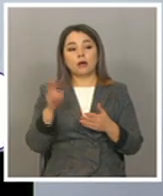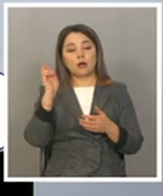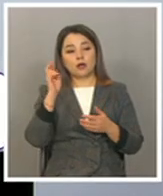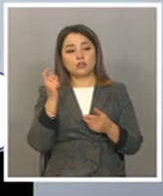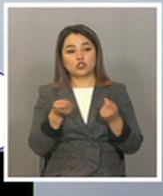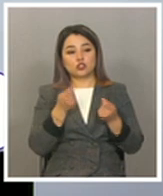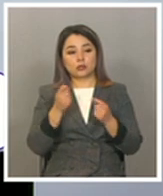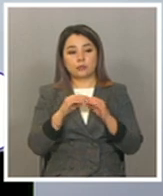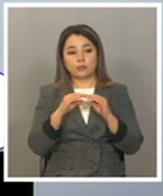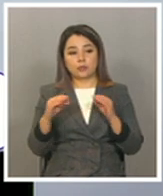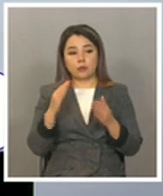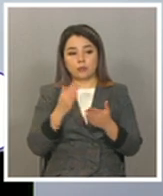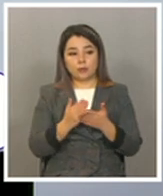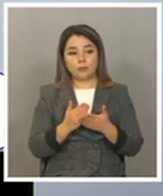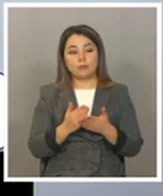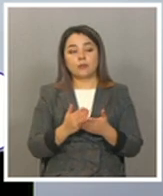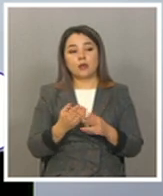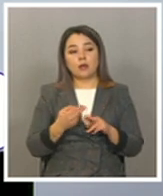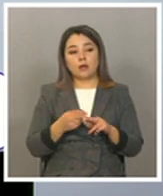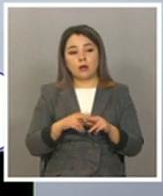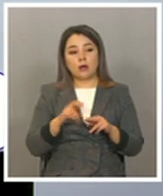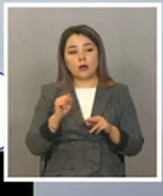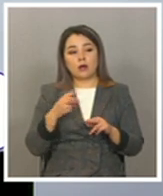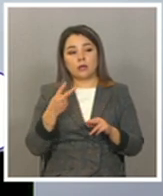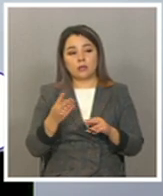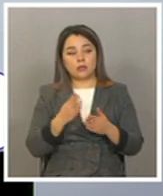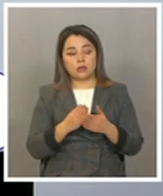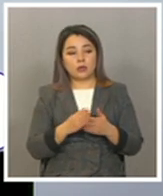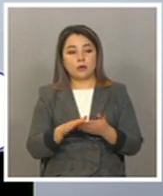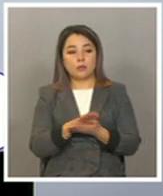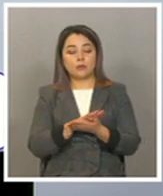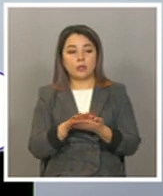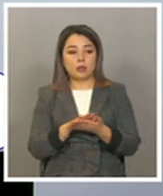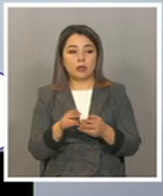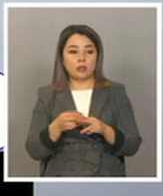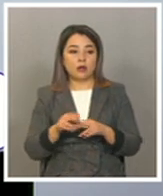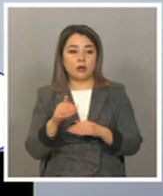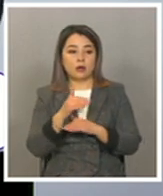қосалқы қабаты. Бұл жерде А2 шайлу қабатына келген кезде